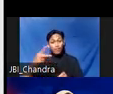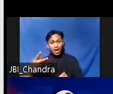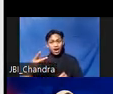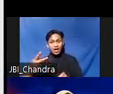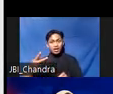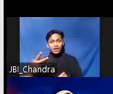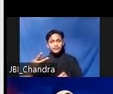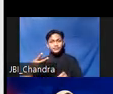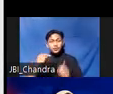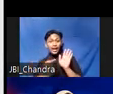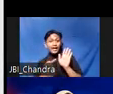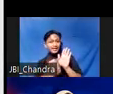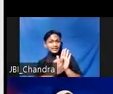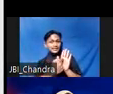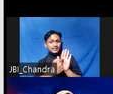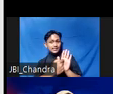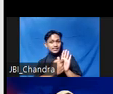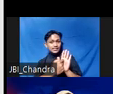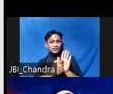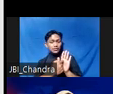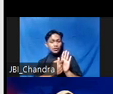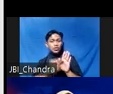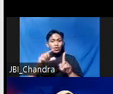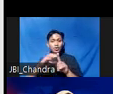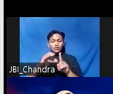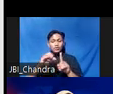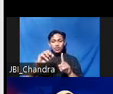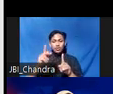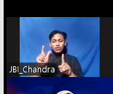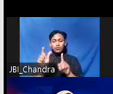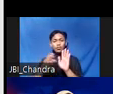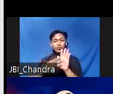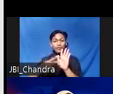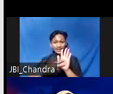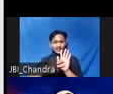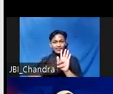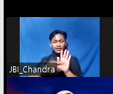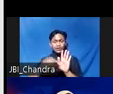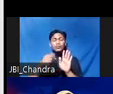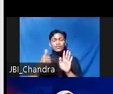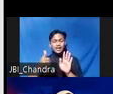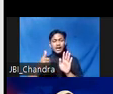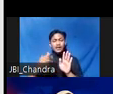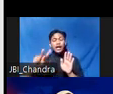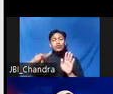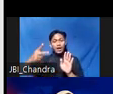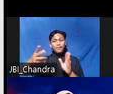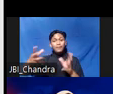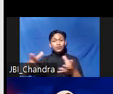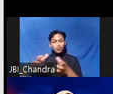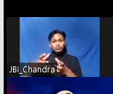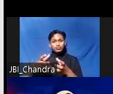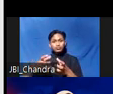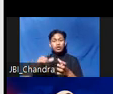di bagian atas ada Dokumen preference itu ada style apa yang kita inginkan misalnya ada IPA 7 IPS